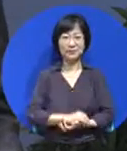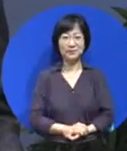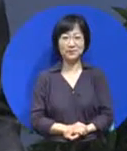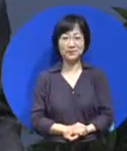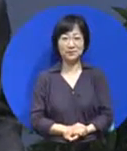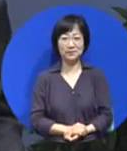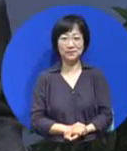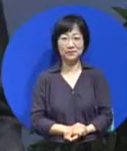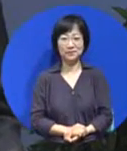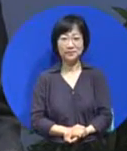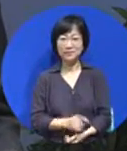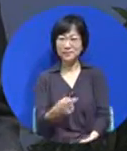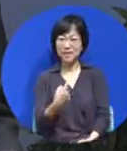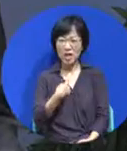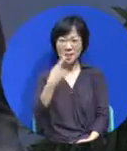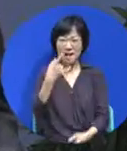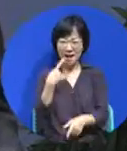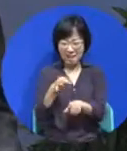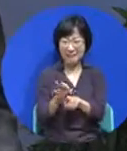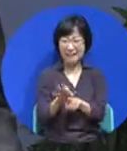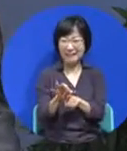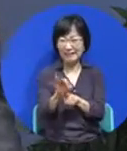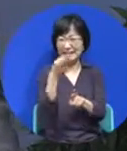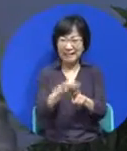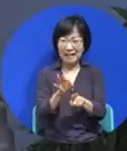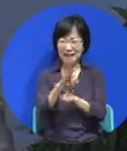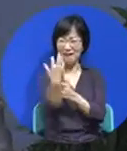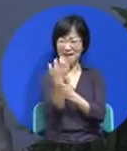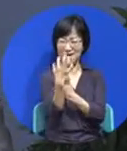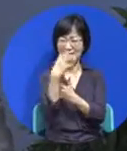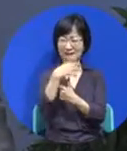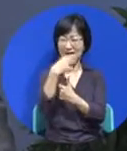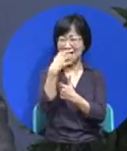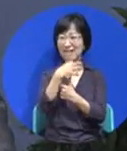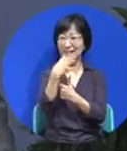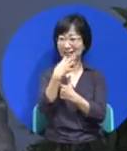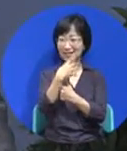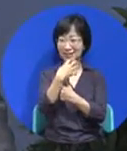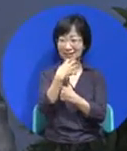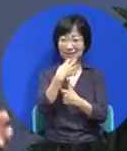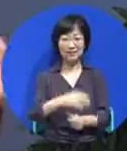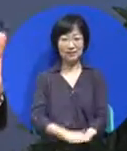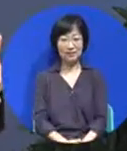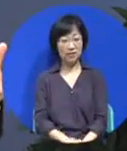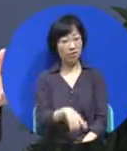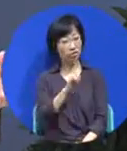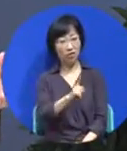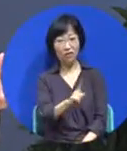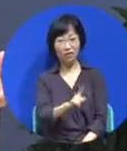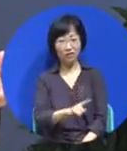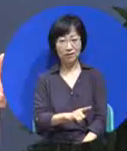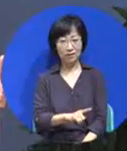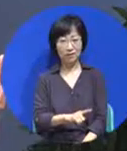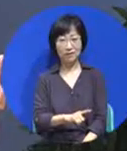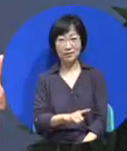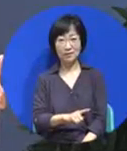어머니 주특기 살려가지고 막 잔소리 하는 거예요, 이렇게. That's what she's really good at. She's good at nagging and rebuking. 이런 거 있으면 먼저